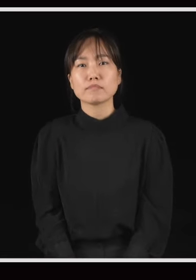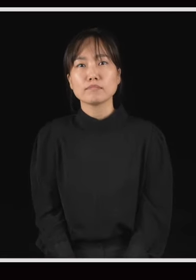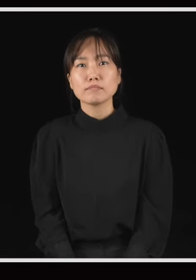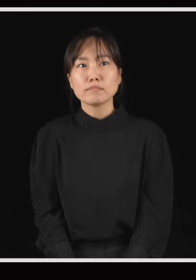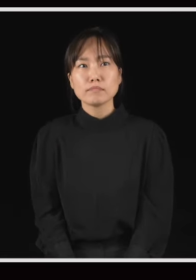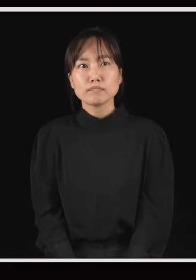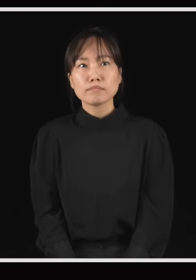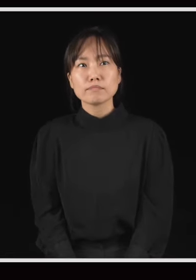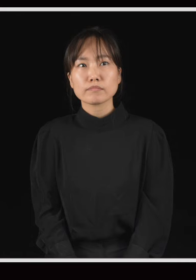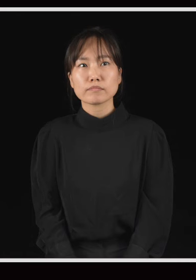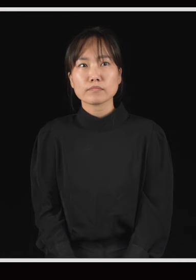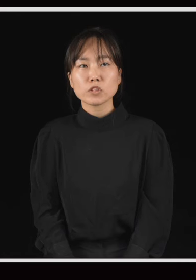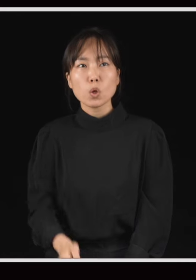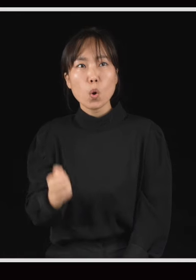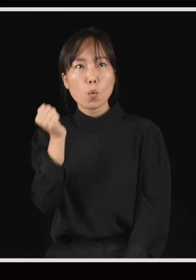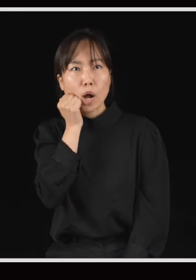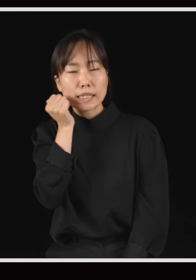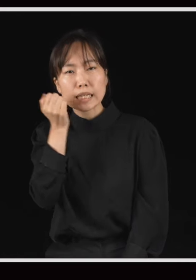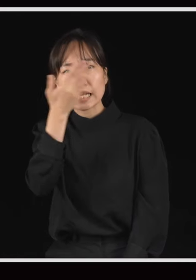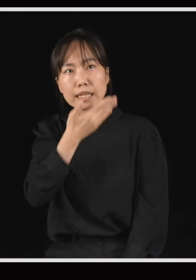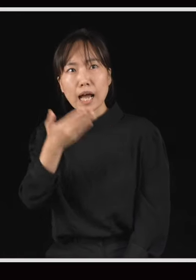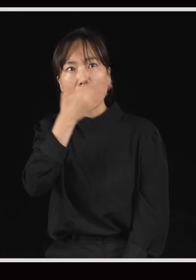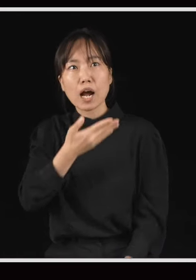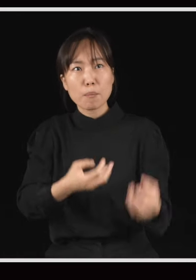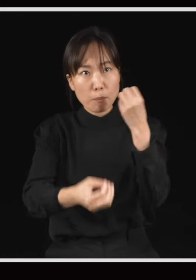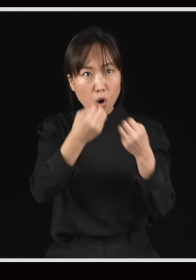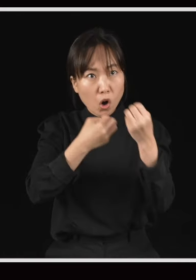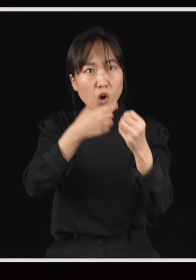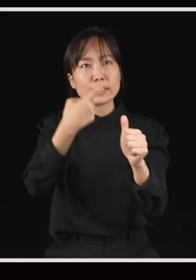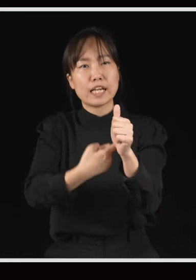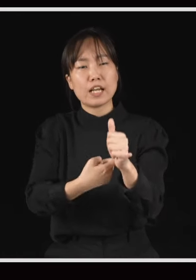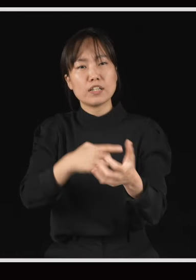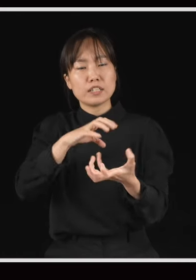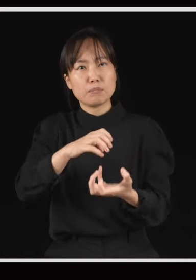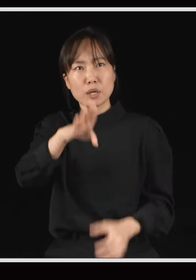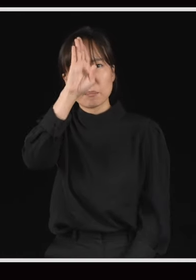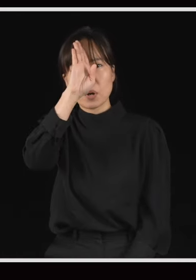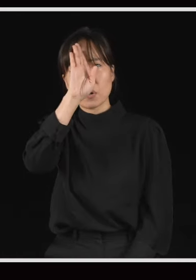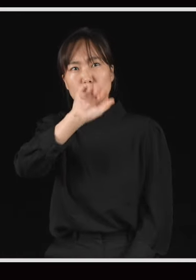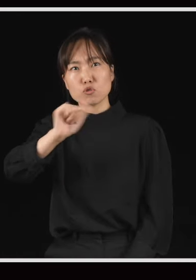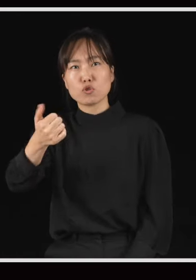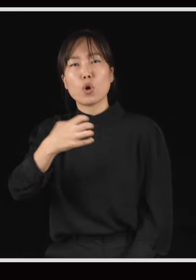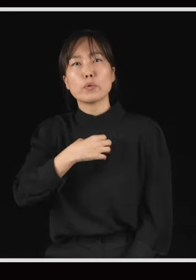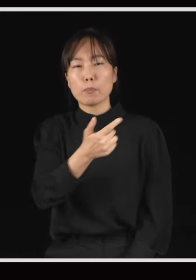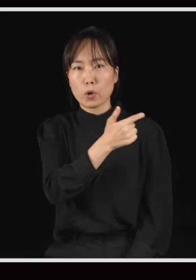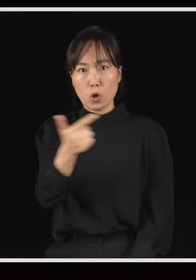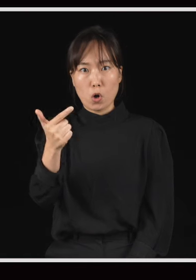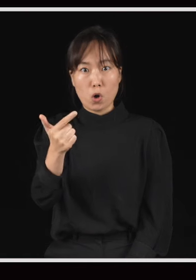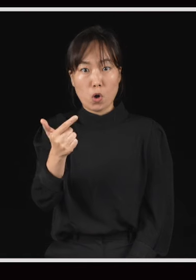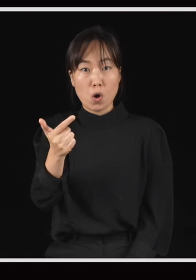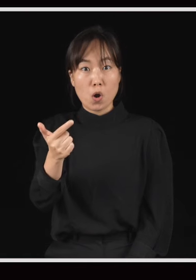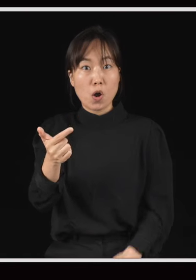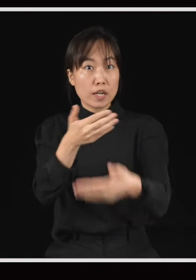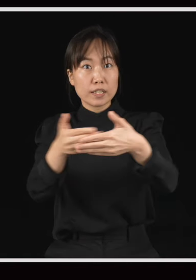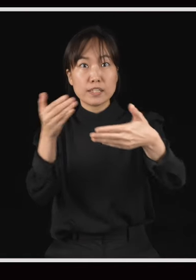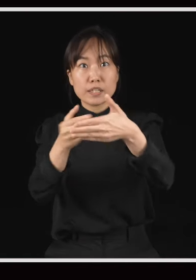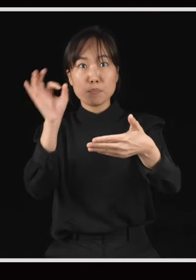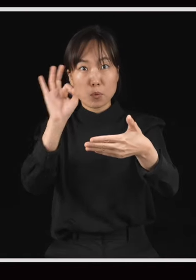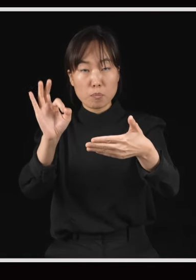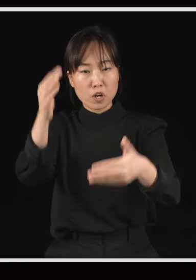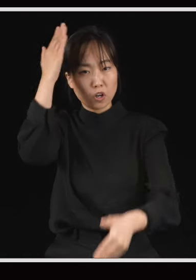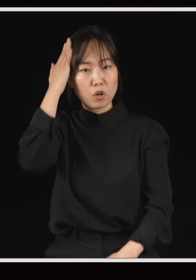있습니다. 자, 첨가당 섭취와 심혈관 사망, 거의 이 검은색 짙은 선을 보시면